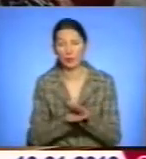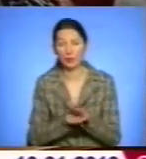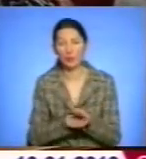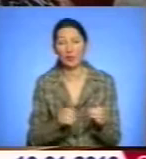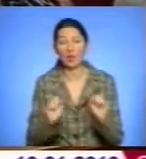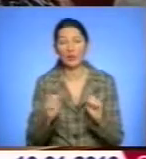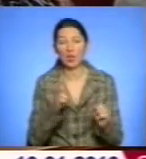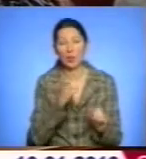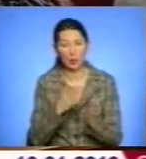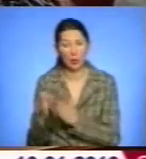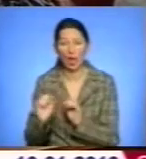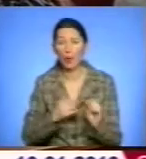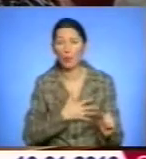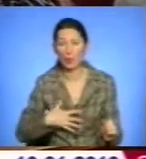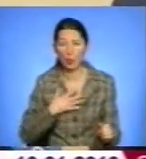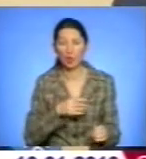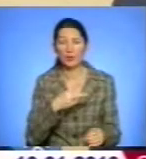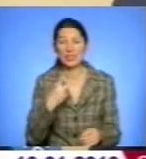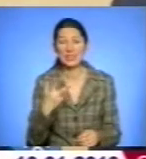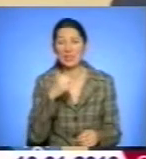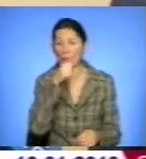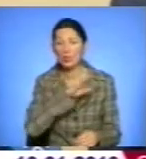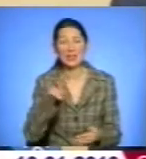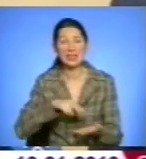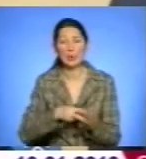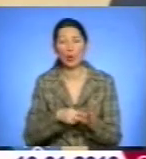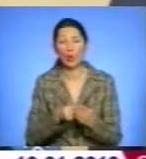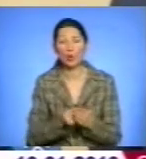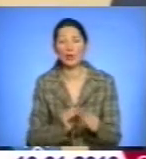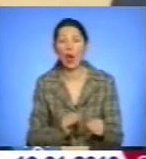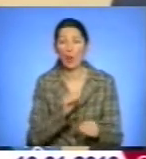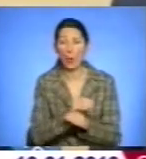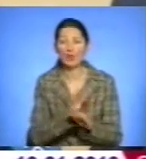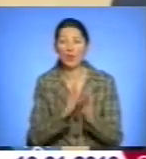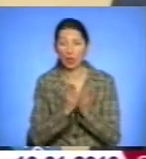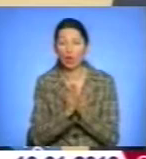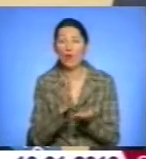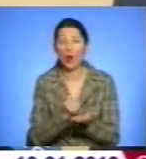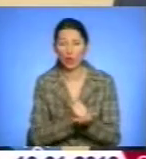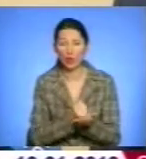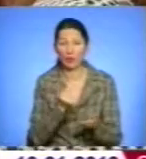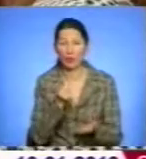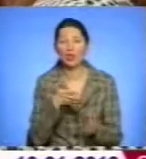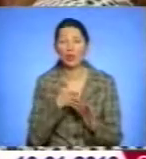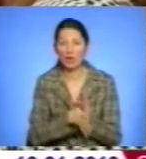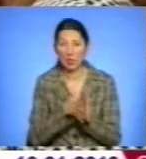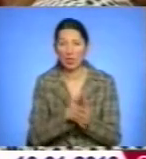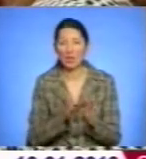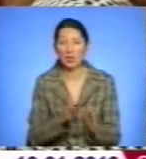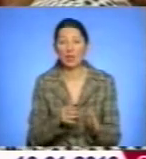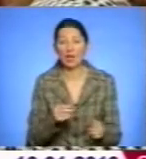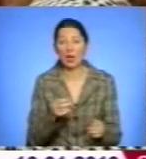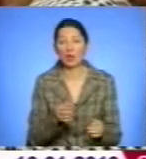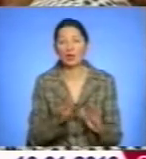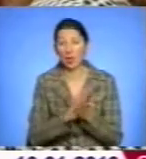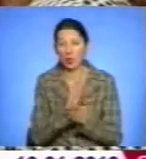бібліотек турбує, що у 2013 році не заплановано коштів на поповнення книжкових фондів. Гроші виділили лише на періодичні